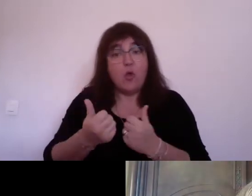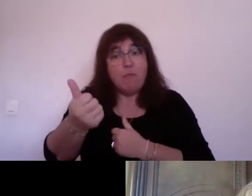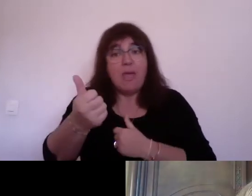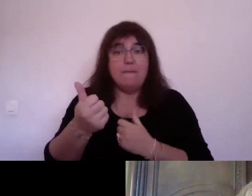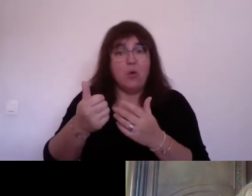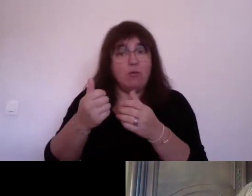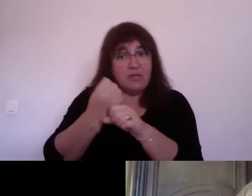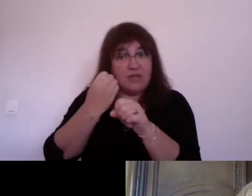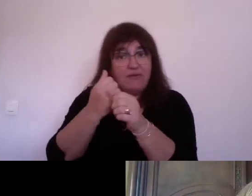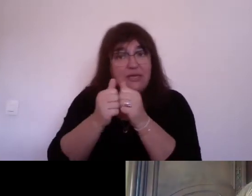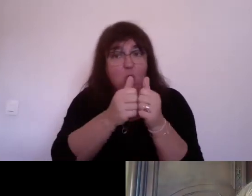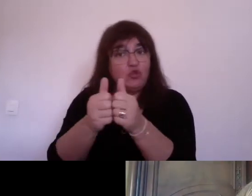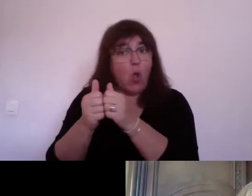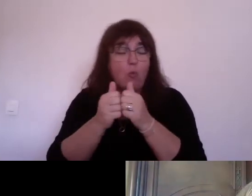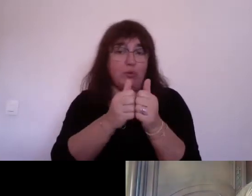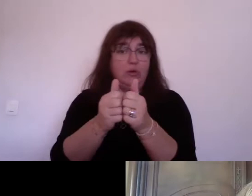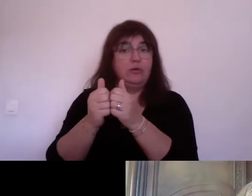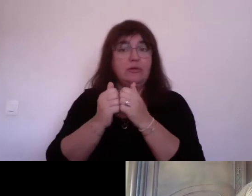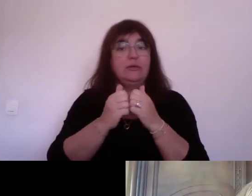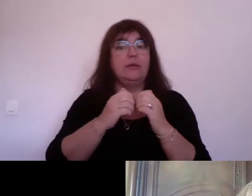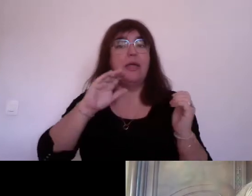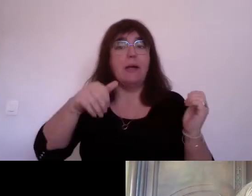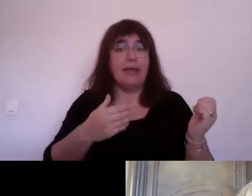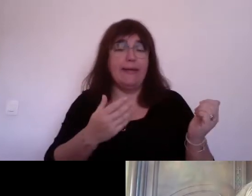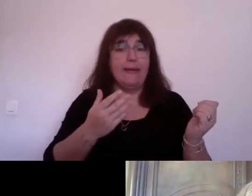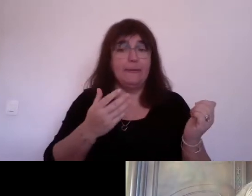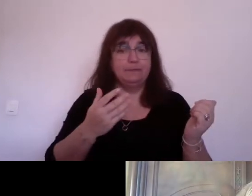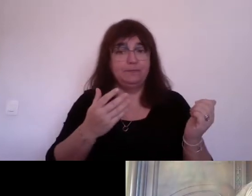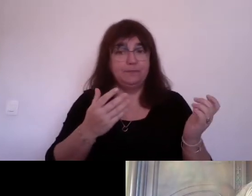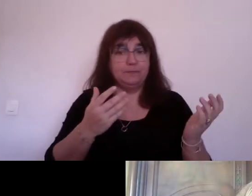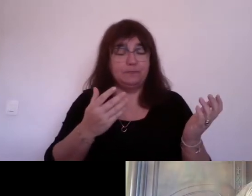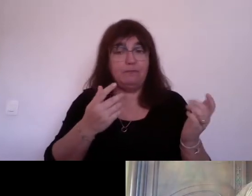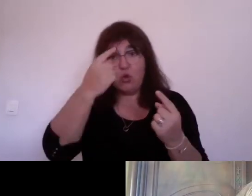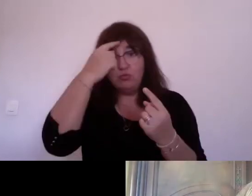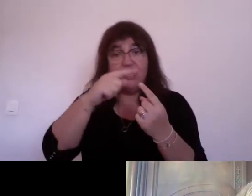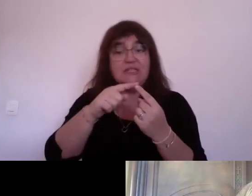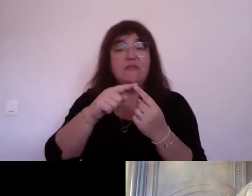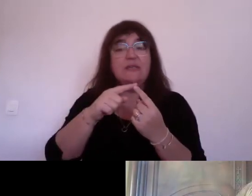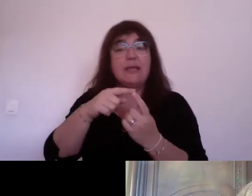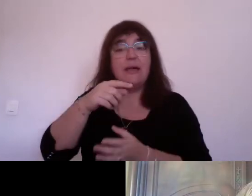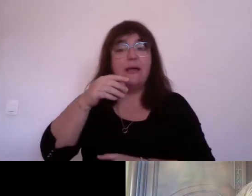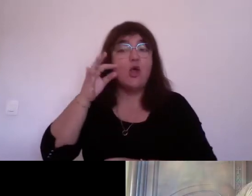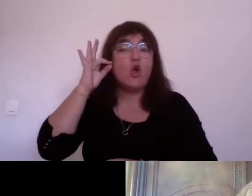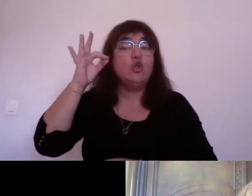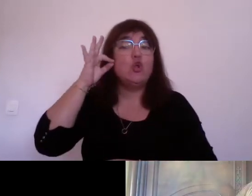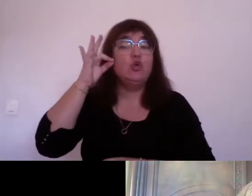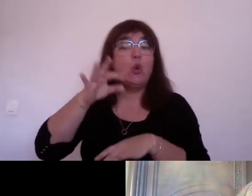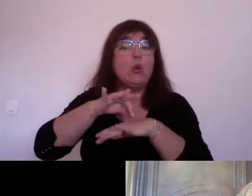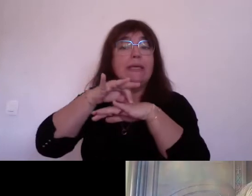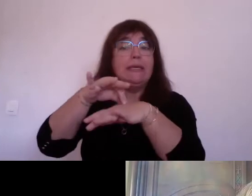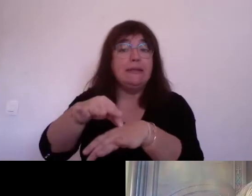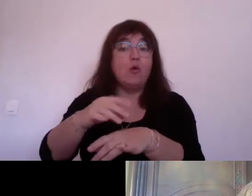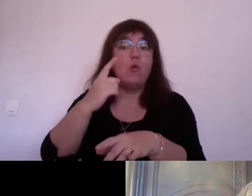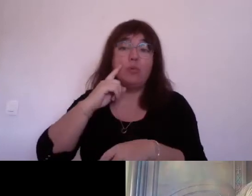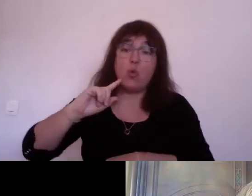mis en voix. Et dans l'idée à terme d'en faire un audio guide qui permette à tous et toutes, y compris